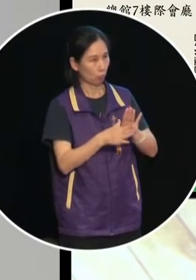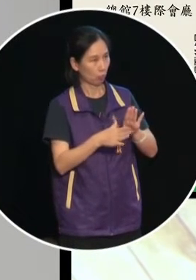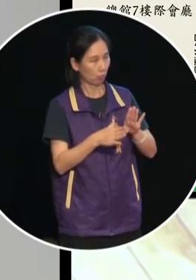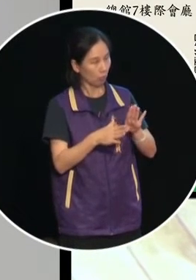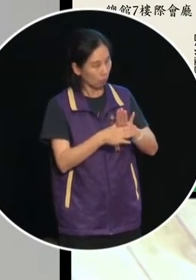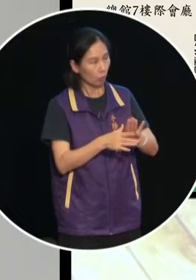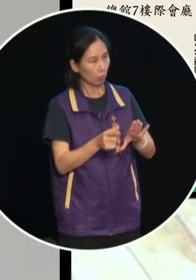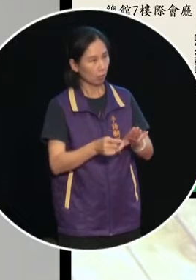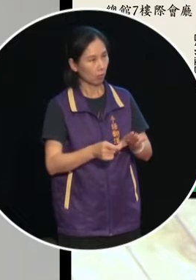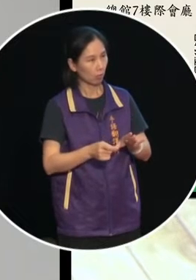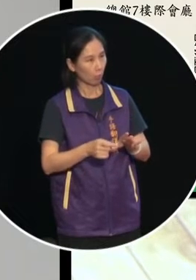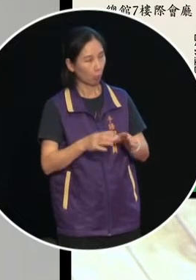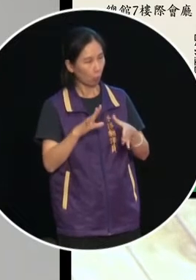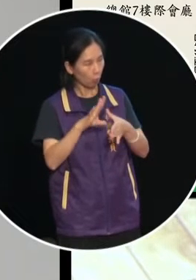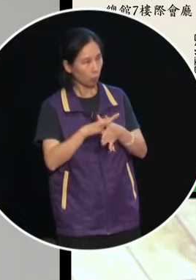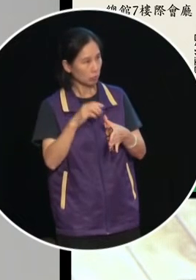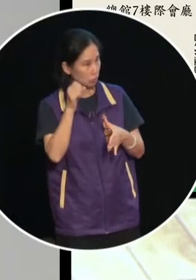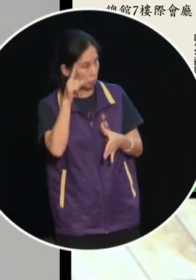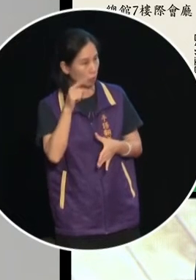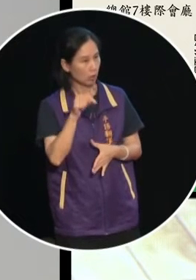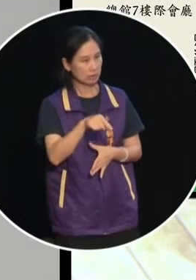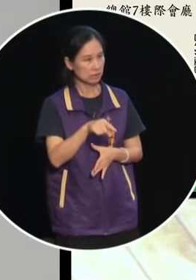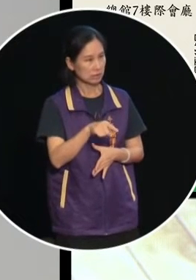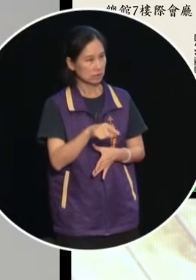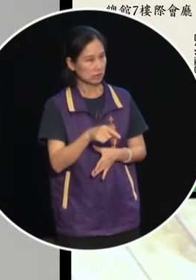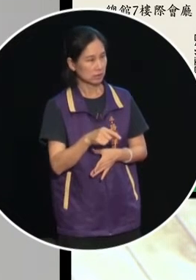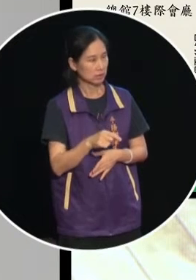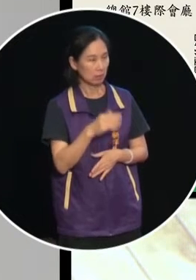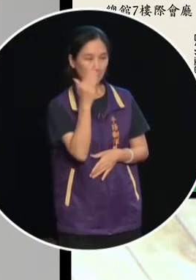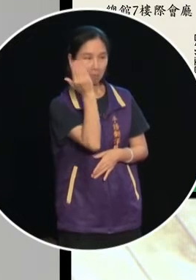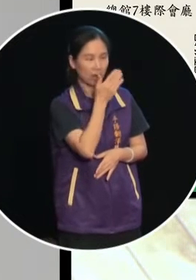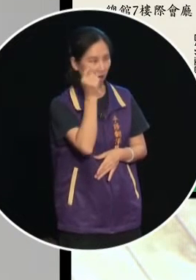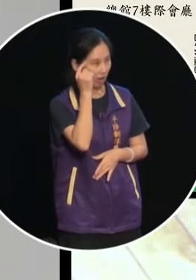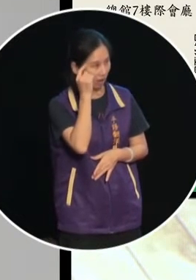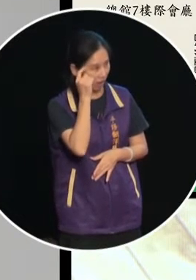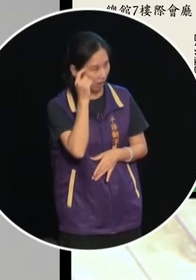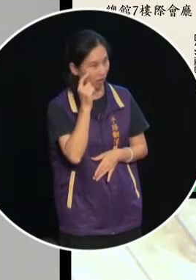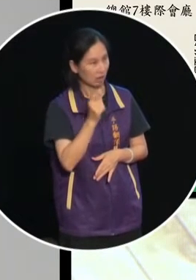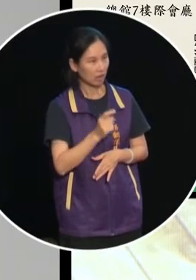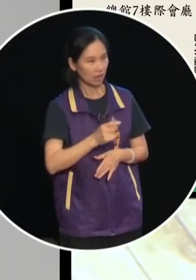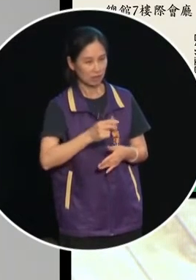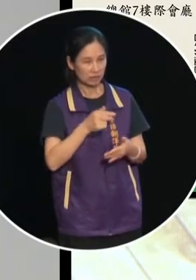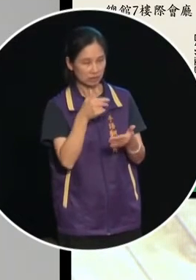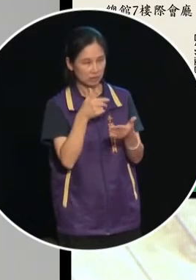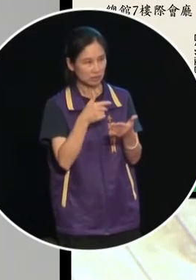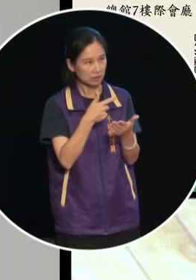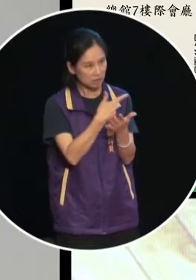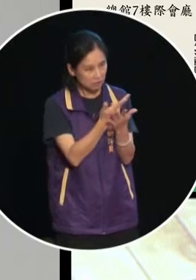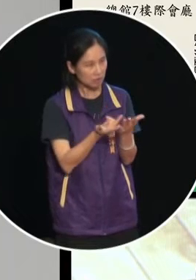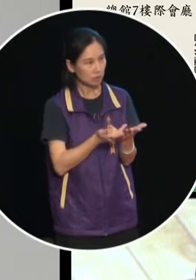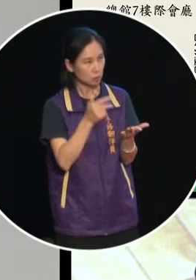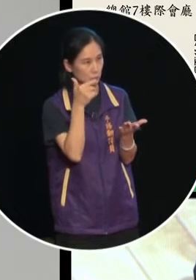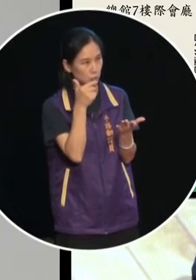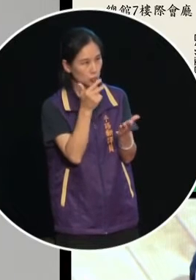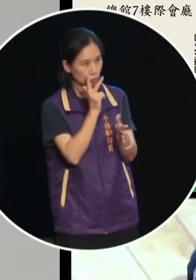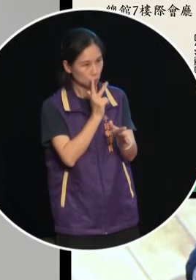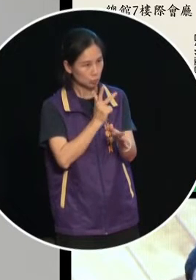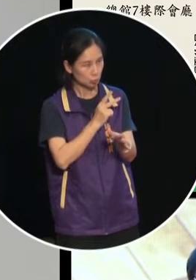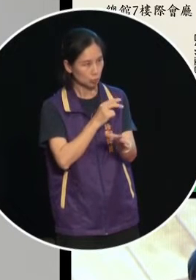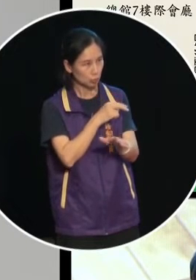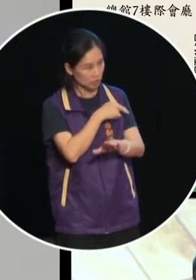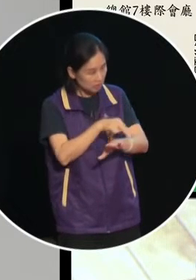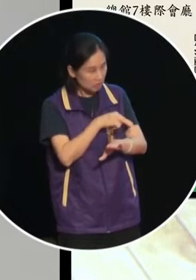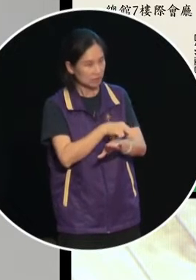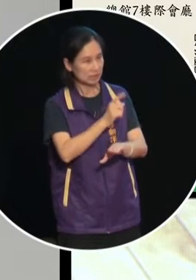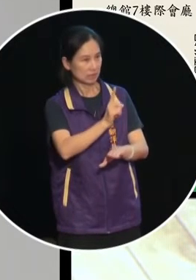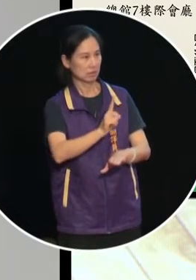书店，这些设计美感、文化跟生活的结合，我觉得台湾最近真的是在